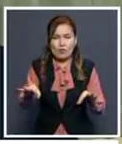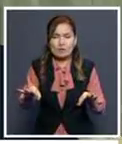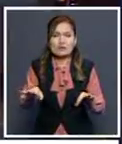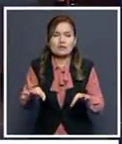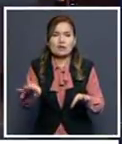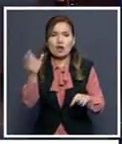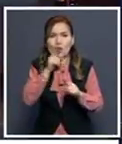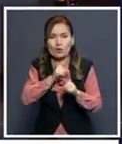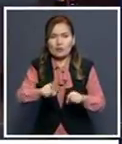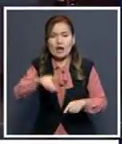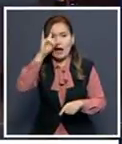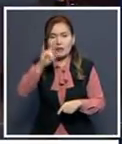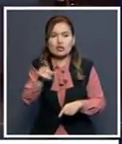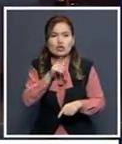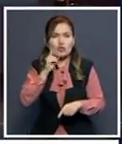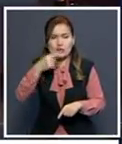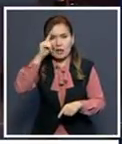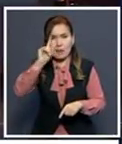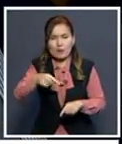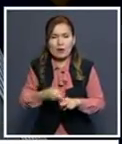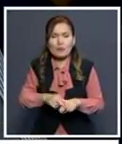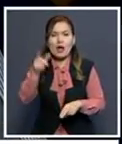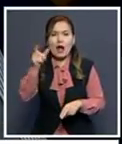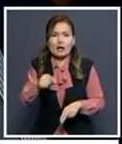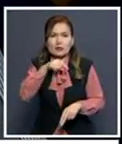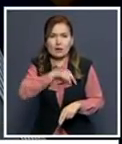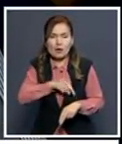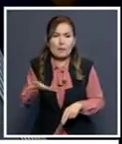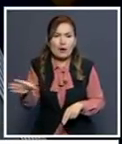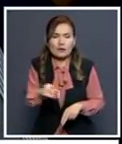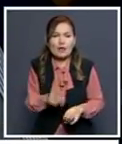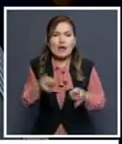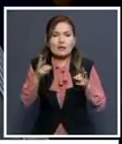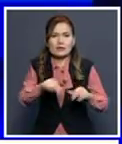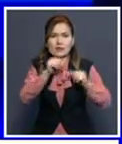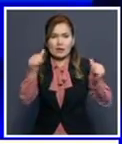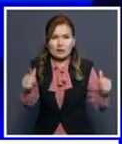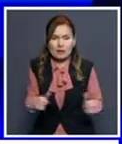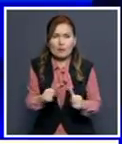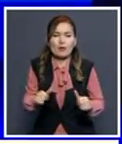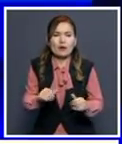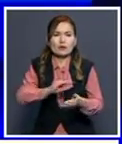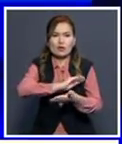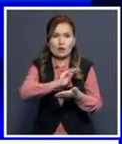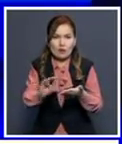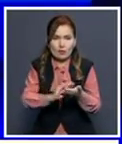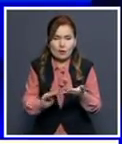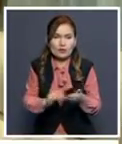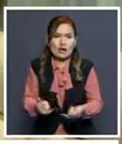жатқа оқиды. Сұраған Рахметұлы адам мінезін санадағы көзге көрмейтін нәзік сезімдерді тамыршыдай дәл таба білген